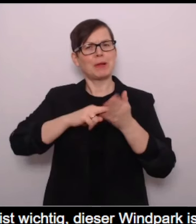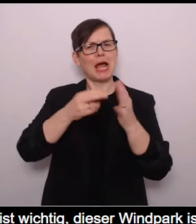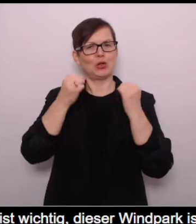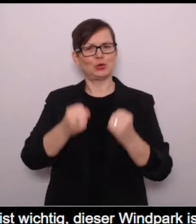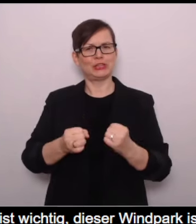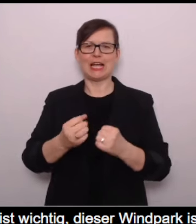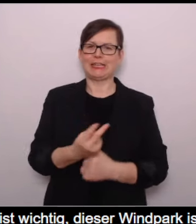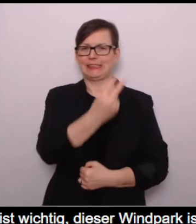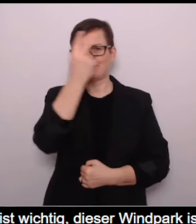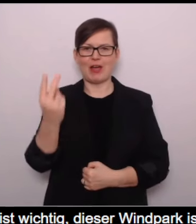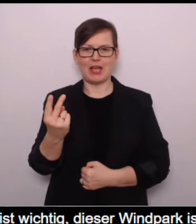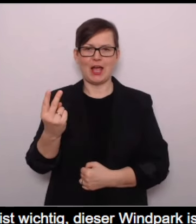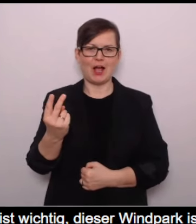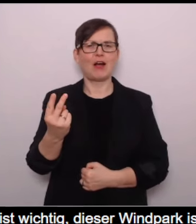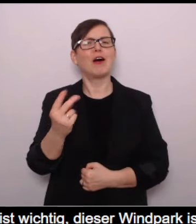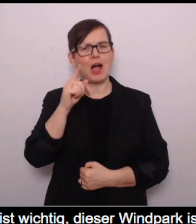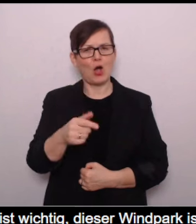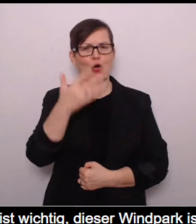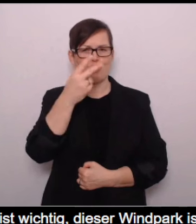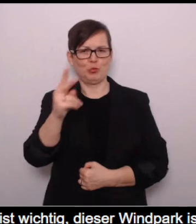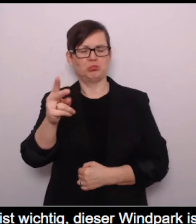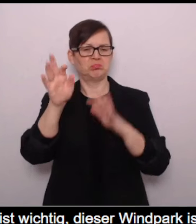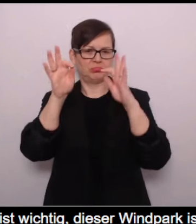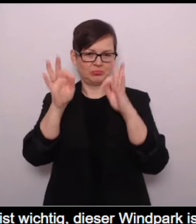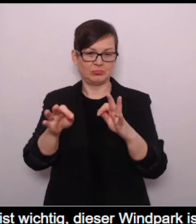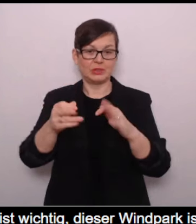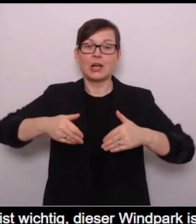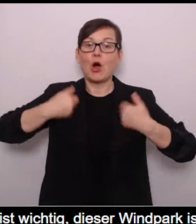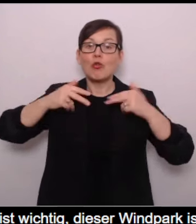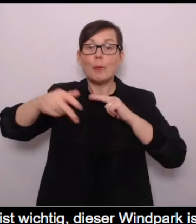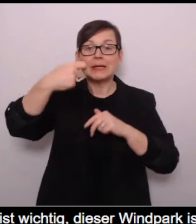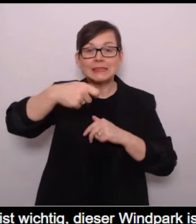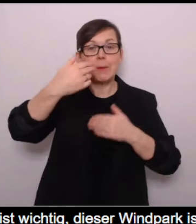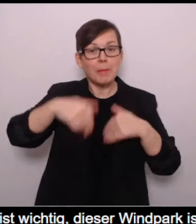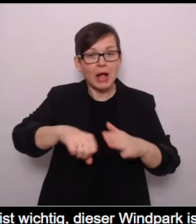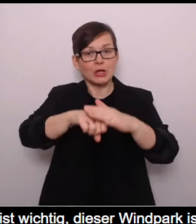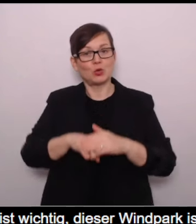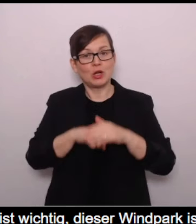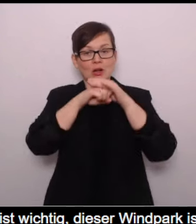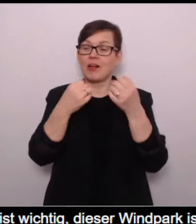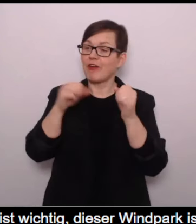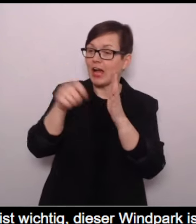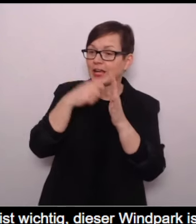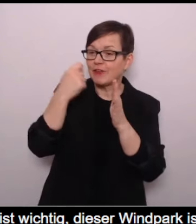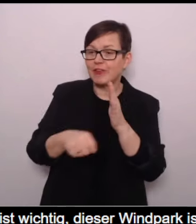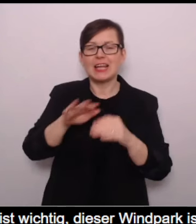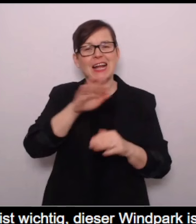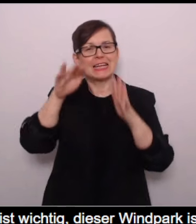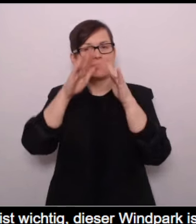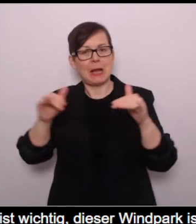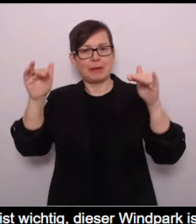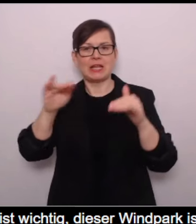ganz wichtig, denn wir haben hier auch eine Planungssicherheit für 24 und 25. Und da danke ich dafür, dass es akzeptiert und unterstützt wurde,